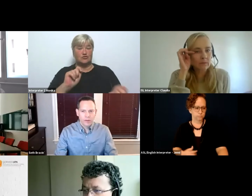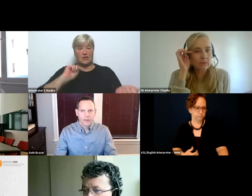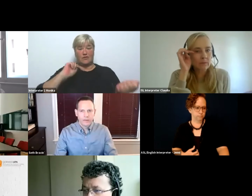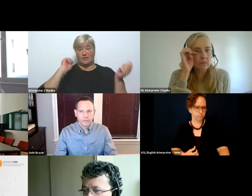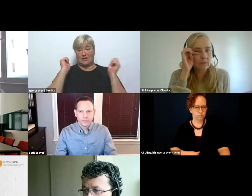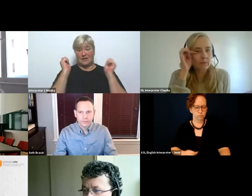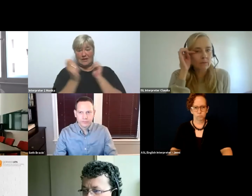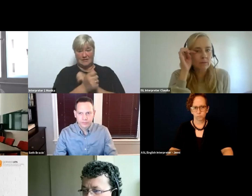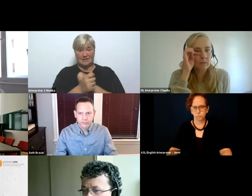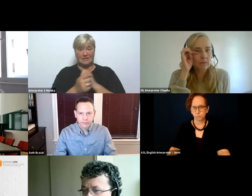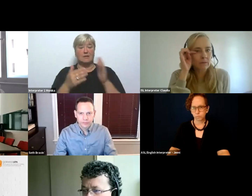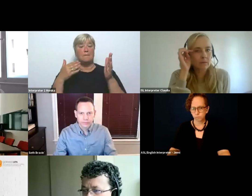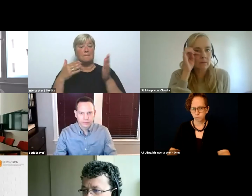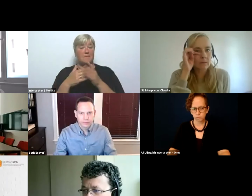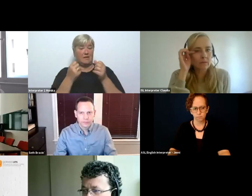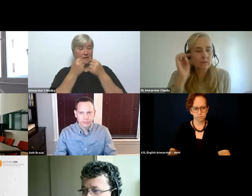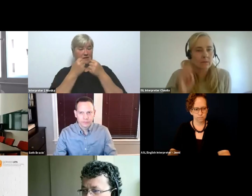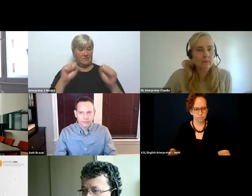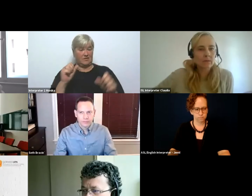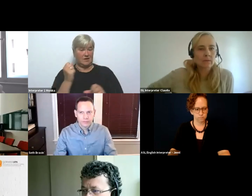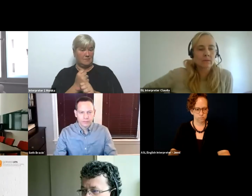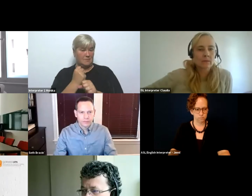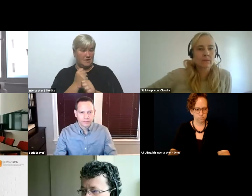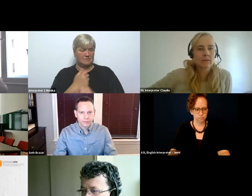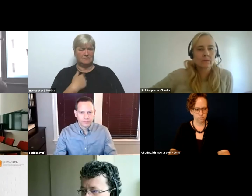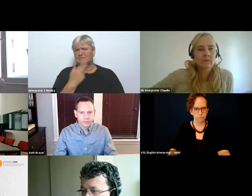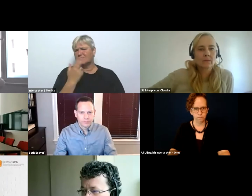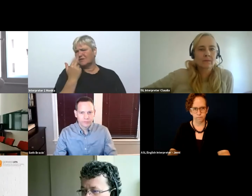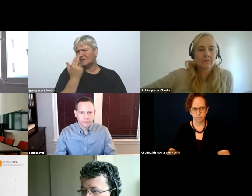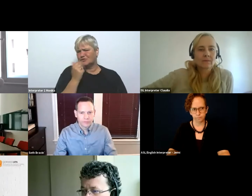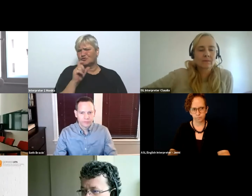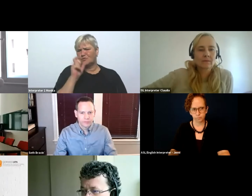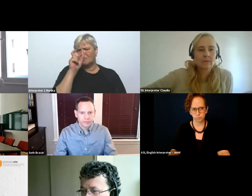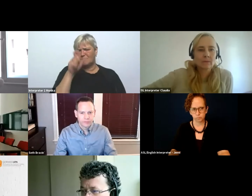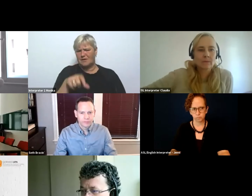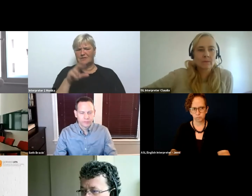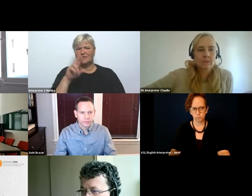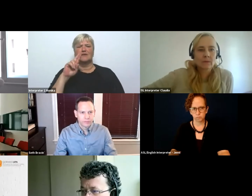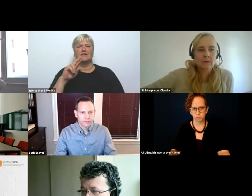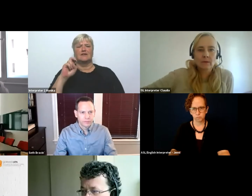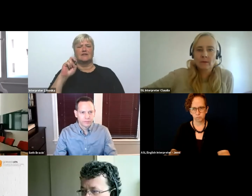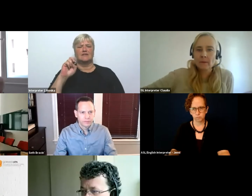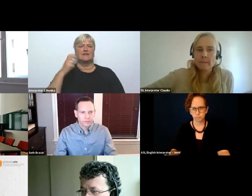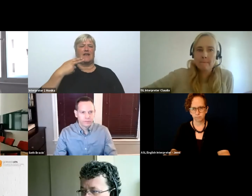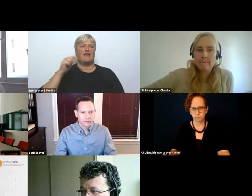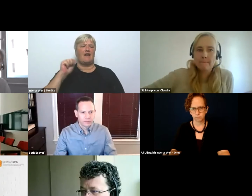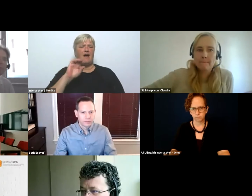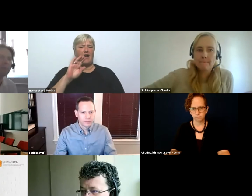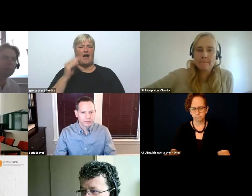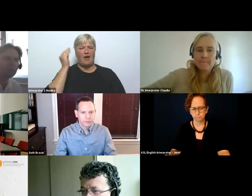und barrierefrei zu machen. Sind wir natürlich gespannt. Reas Aufgabe dabei ist es, die Unternehmen dabei